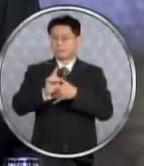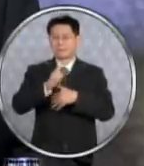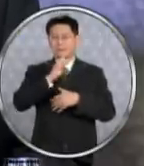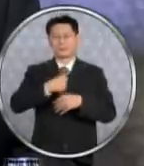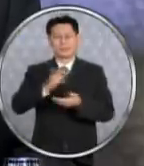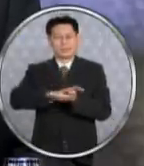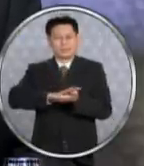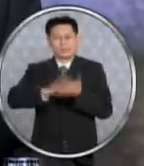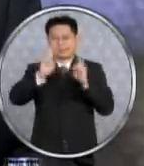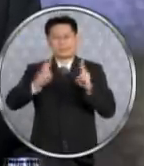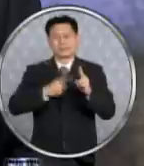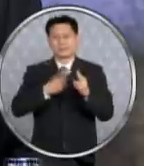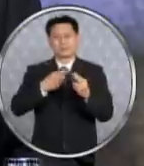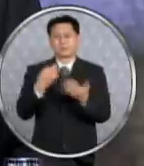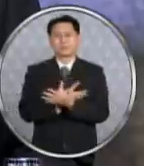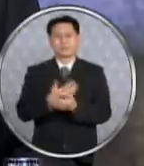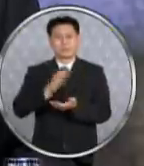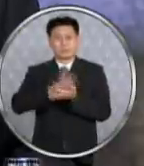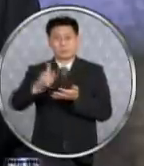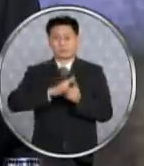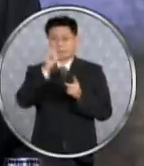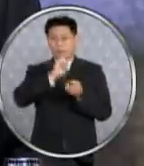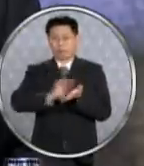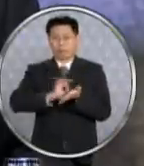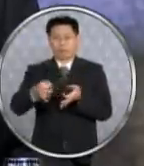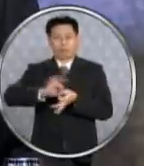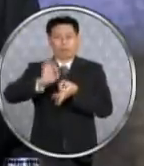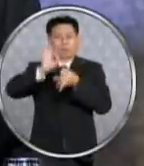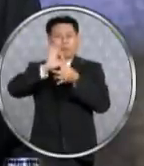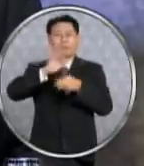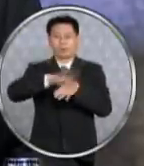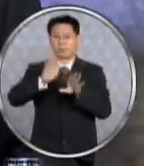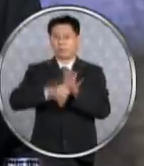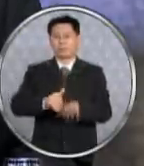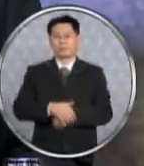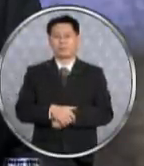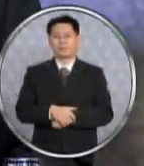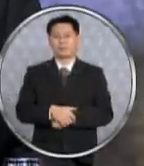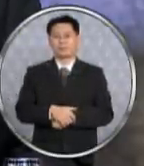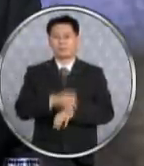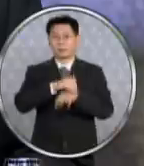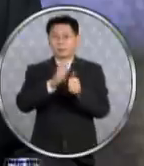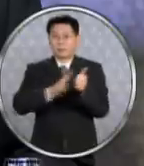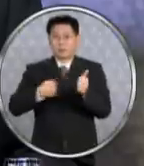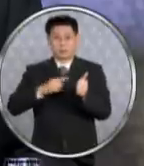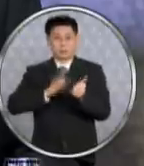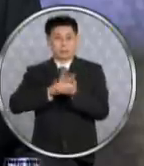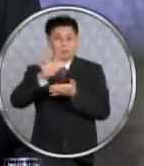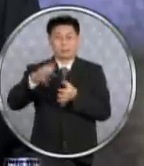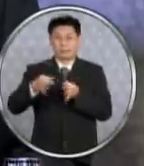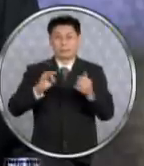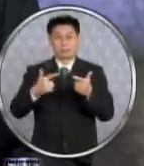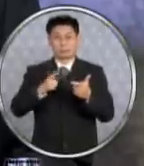源，使得我们将来的产品会打上高额的这些碳税。阻挡我们下一代产业发展的不